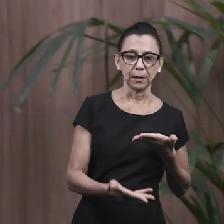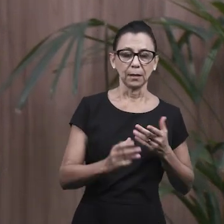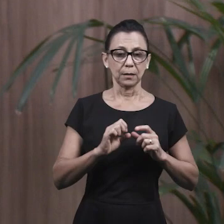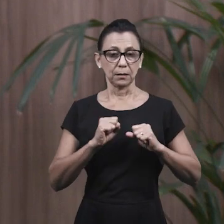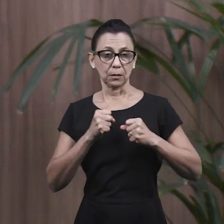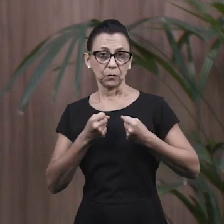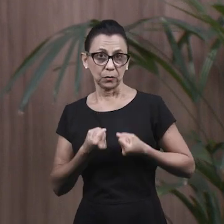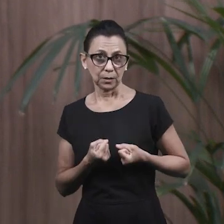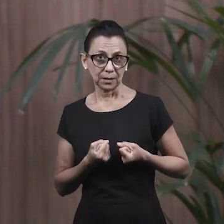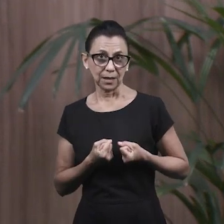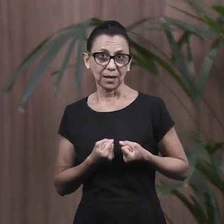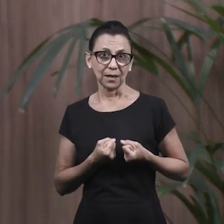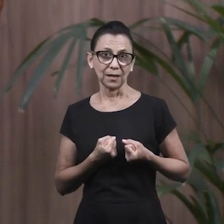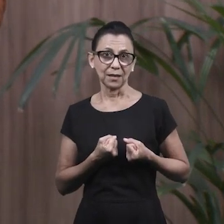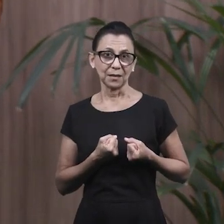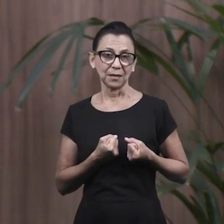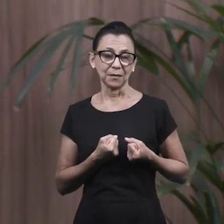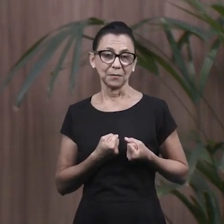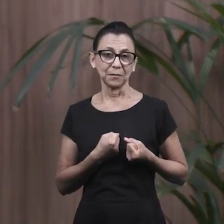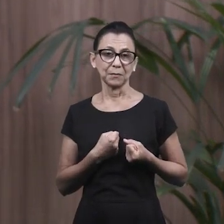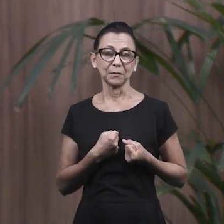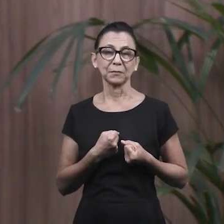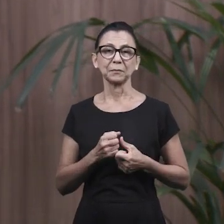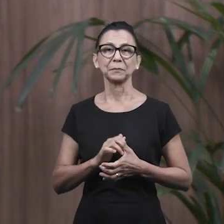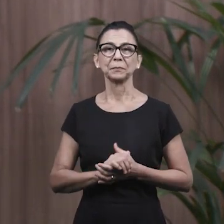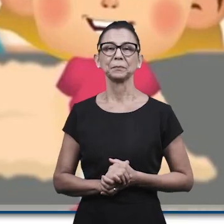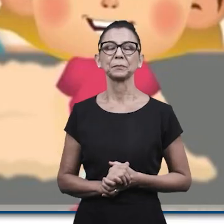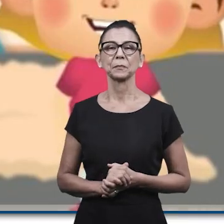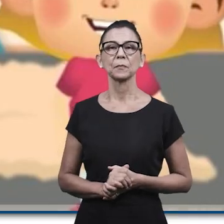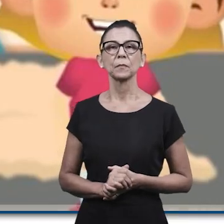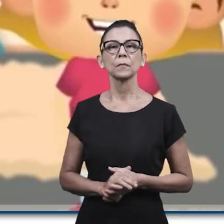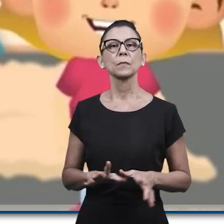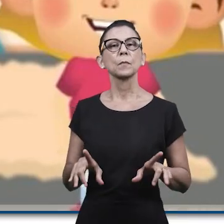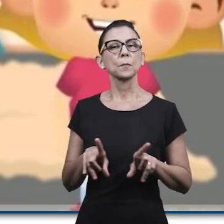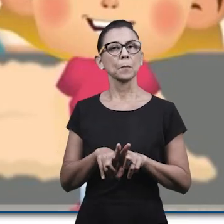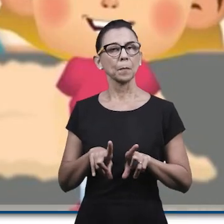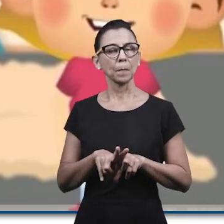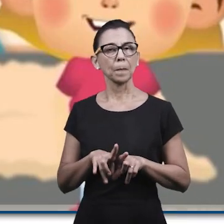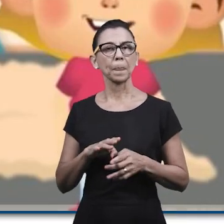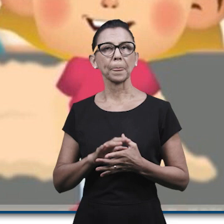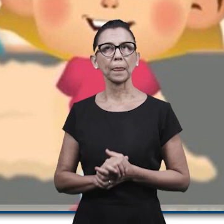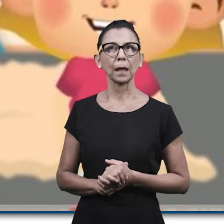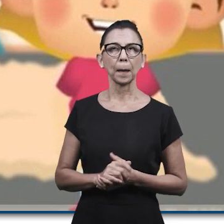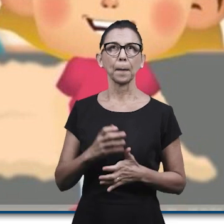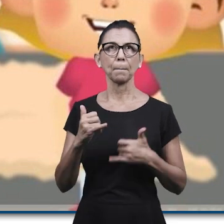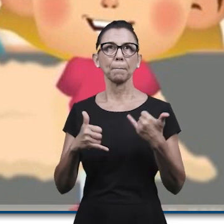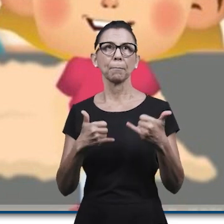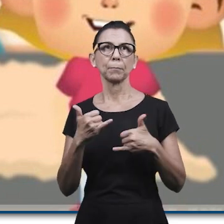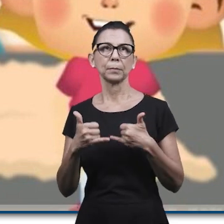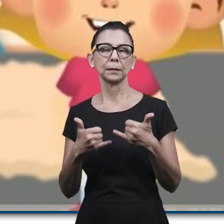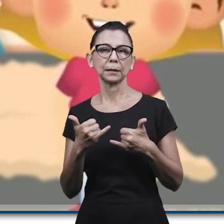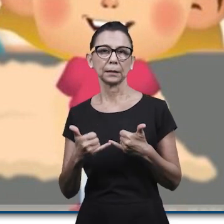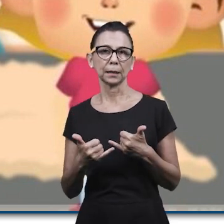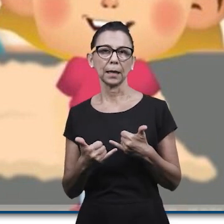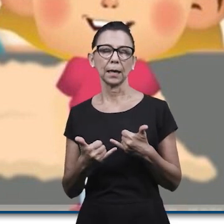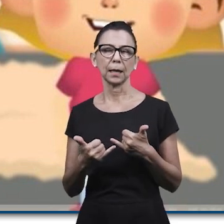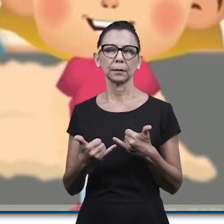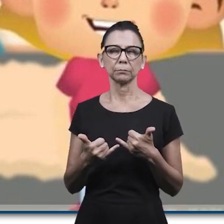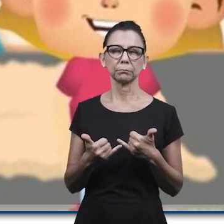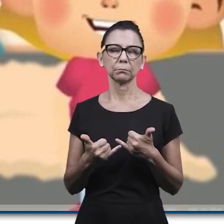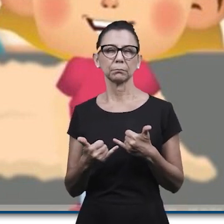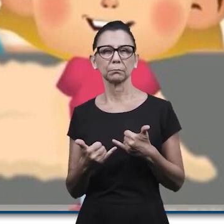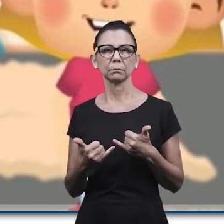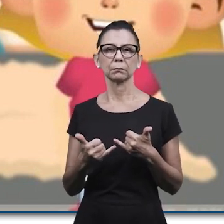s'efforcer, mais aussi s'entretenir. Un autre aspect, c'est donc jouer comme une demande qui